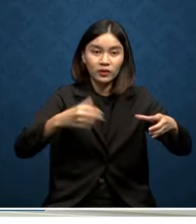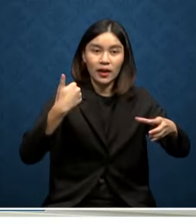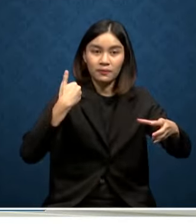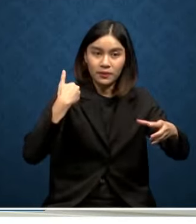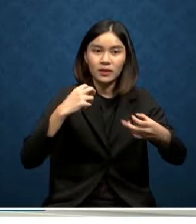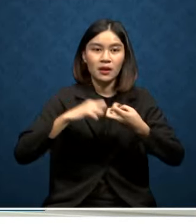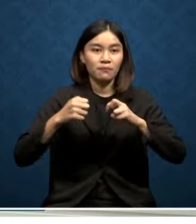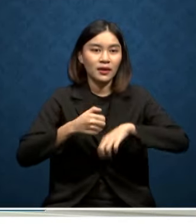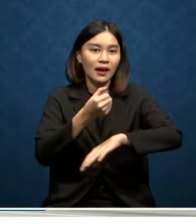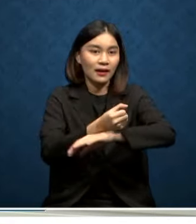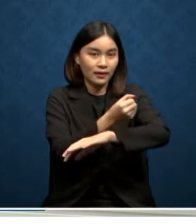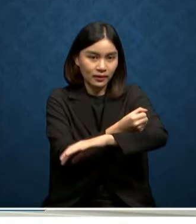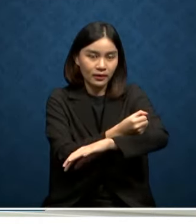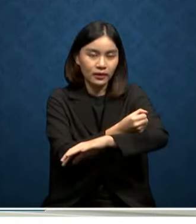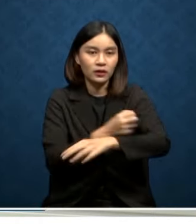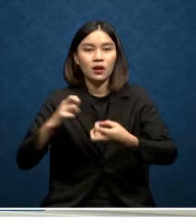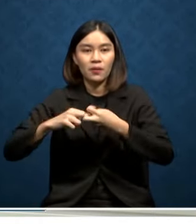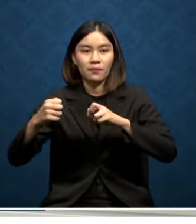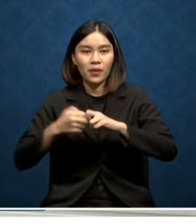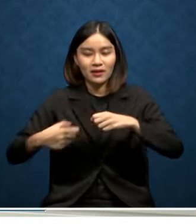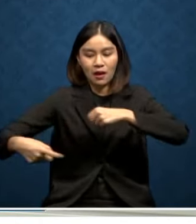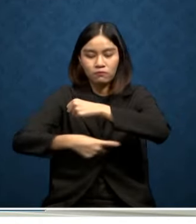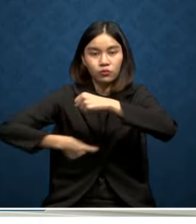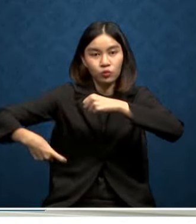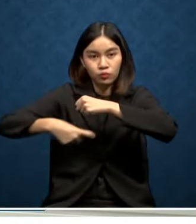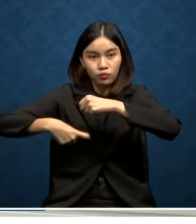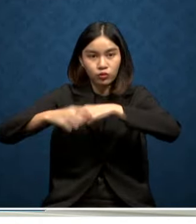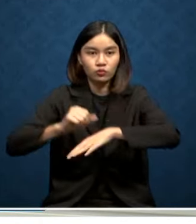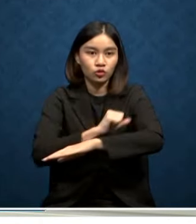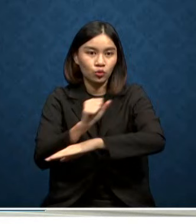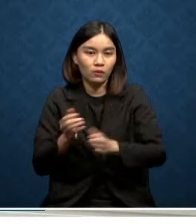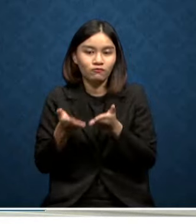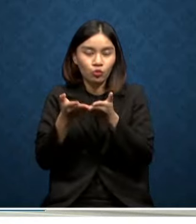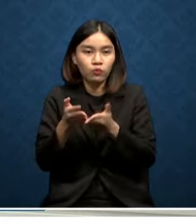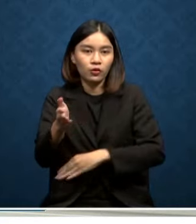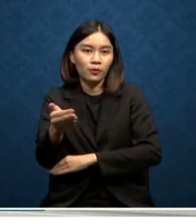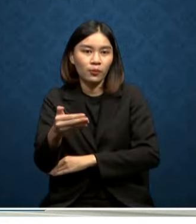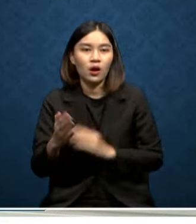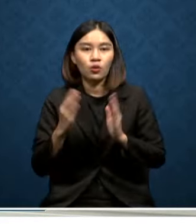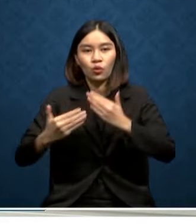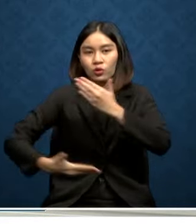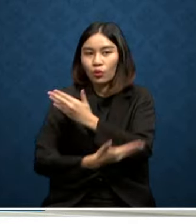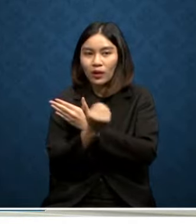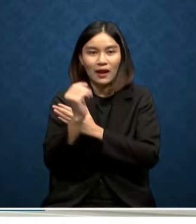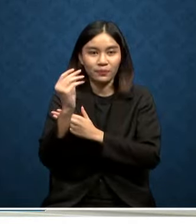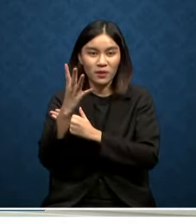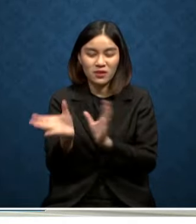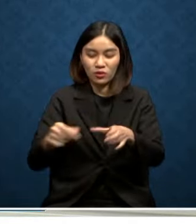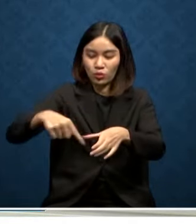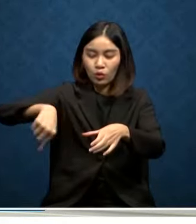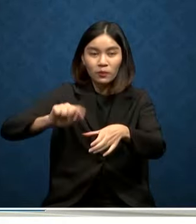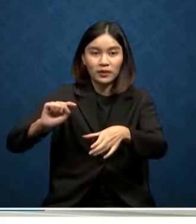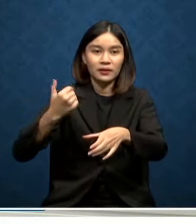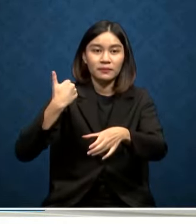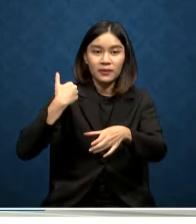ปัญหาแรงงานปัญหาชาวไร่ชาวนาชาวประมงและผู้ด้อยโอกาสเหล่านี้ได้รับน้